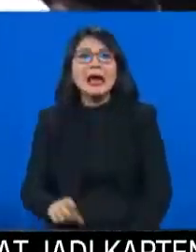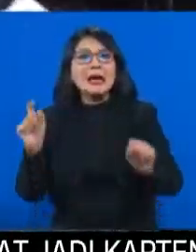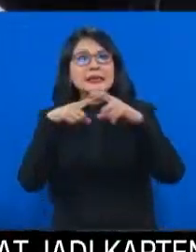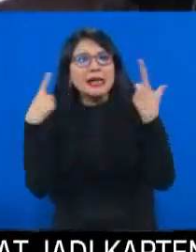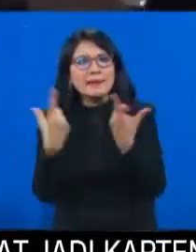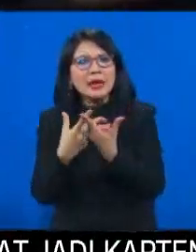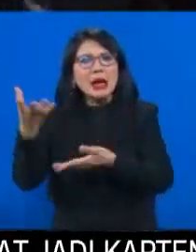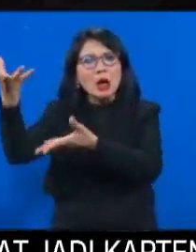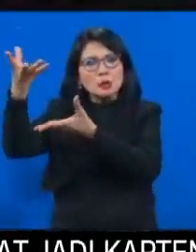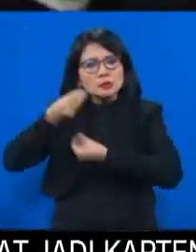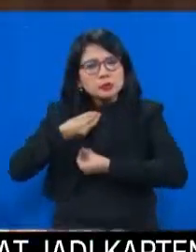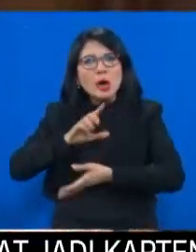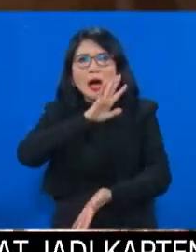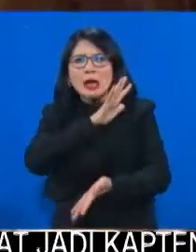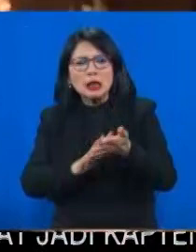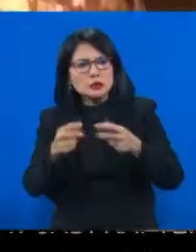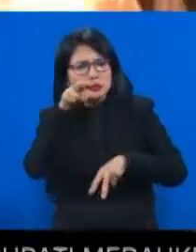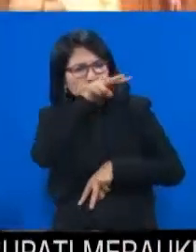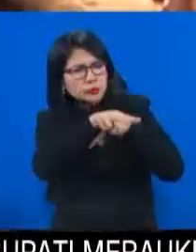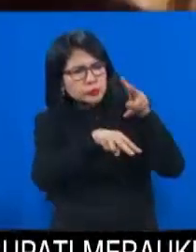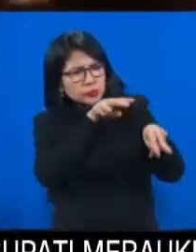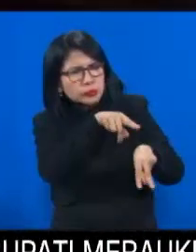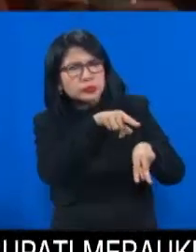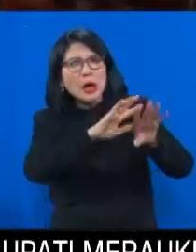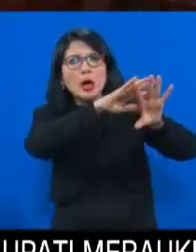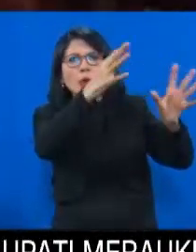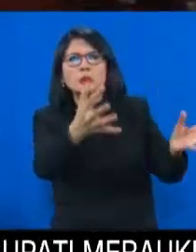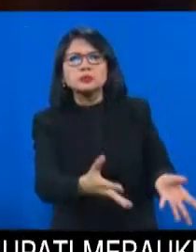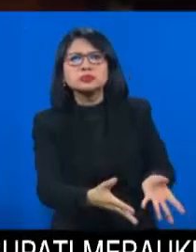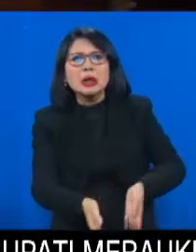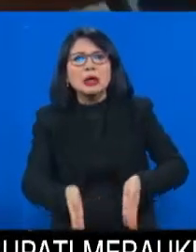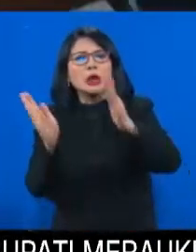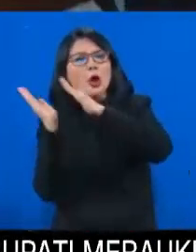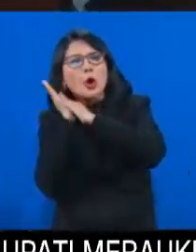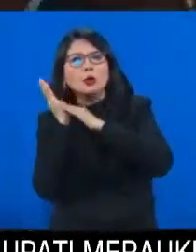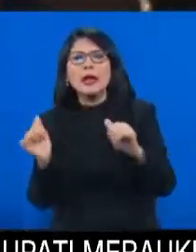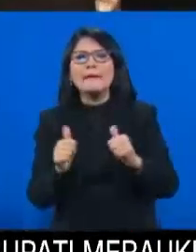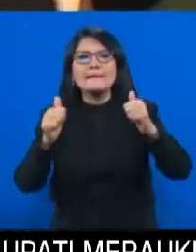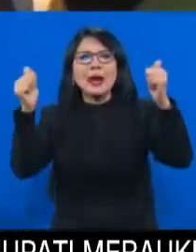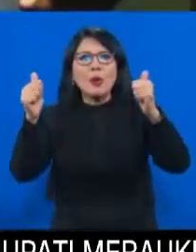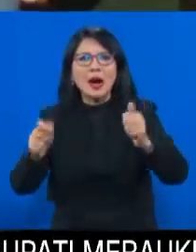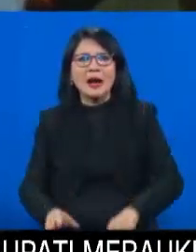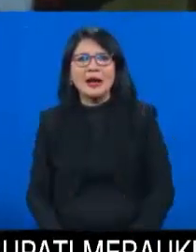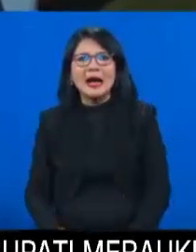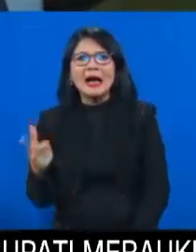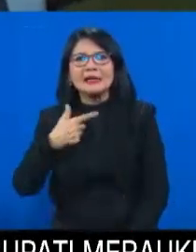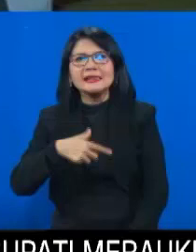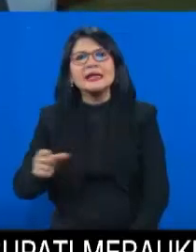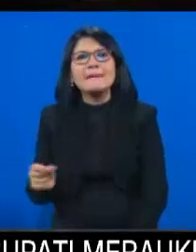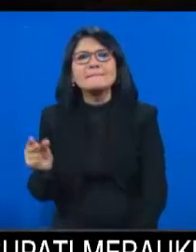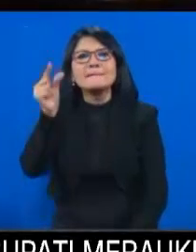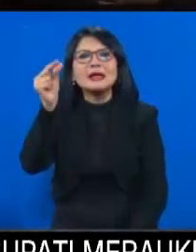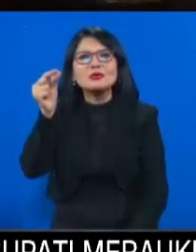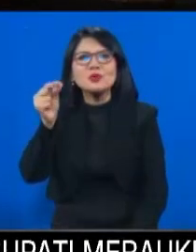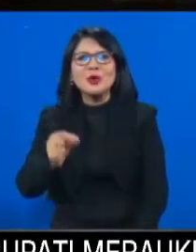informasi tersebut, langsung mengecek restoran gua yang terletak di sebuah hotel mewah di Jalan Pura Gua Lempeh, Desa Adat Pecatu, Kecamatan Kuta Selatan,